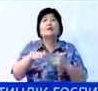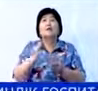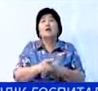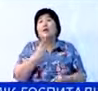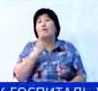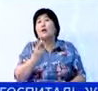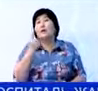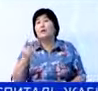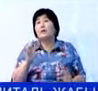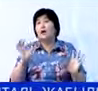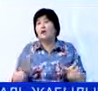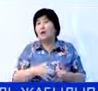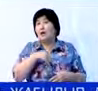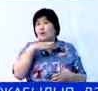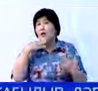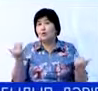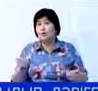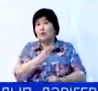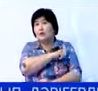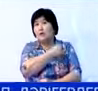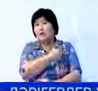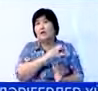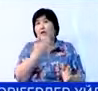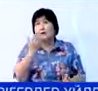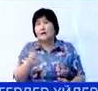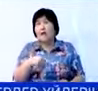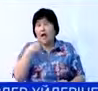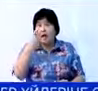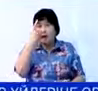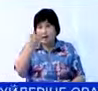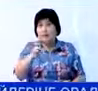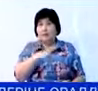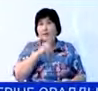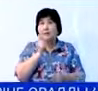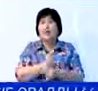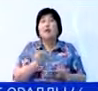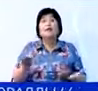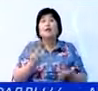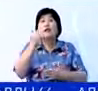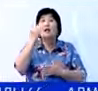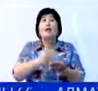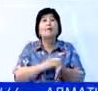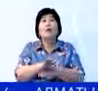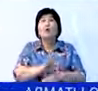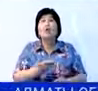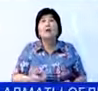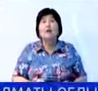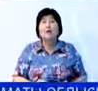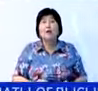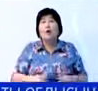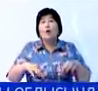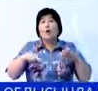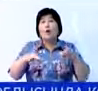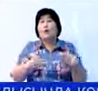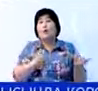Бірде бір сақталып жатқан жоқ санитарлық норма. Сізге айтылды ғой, сізге ескертілді ғой. Неге талаптар орындамайсыздар? Көліктерге